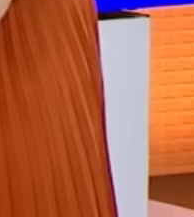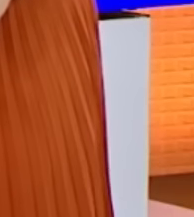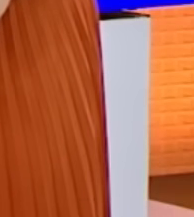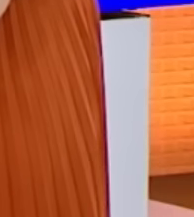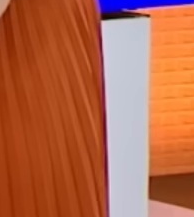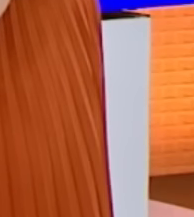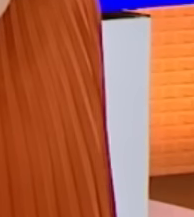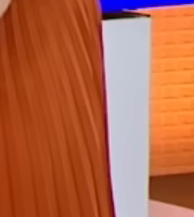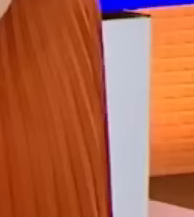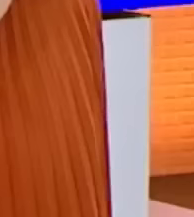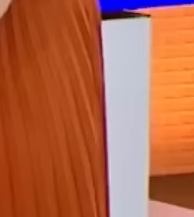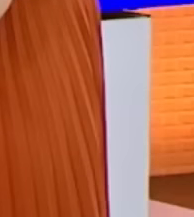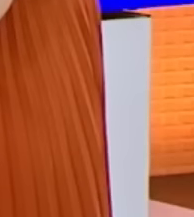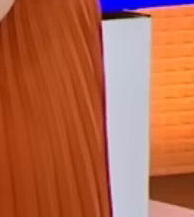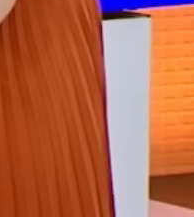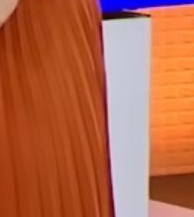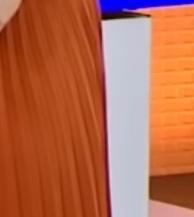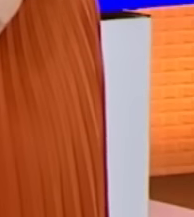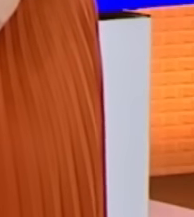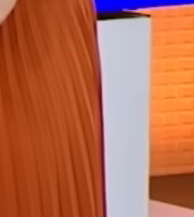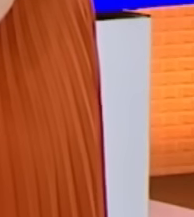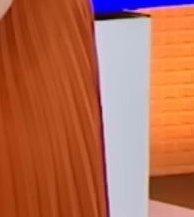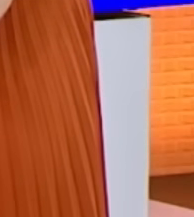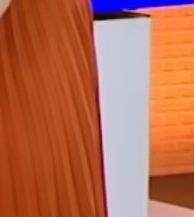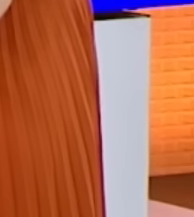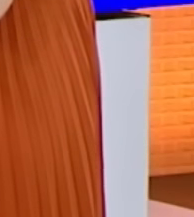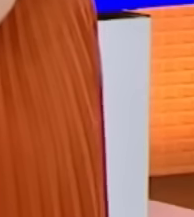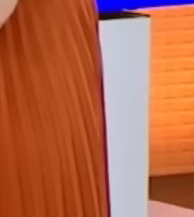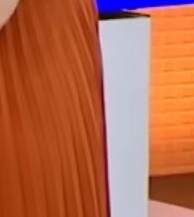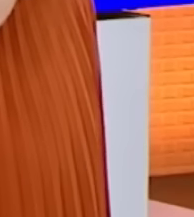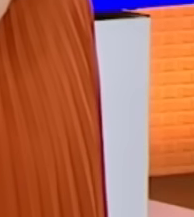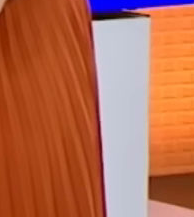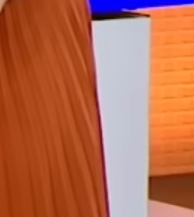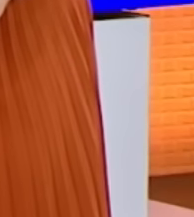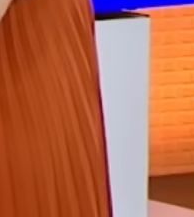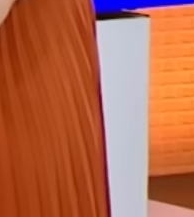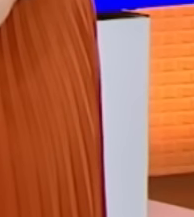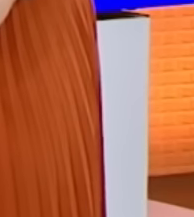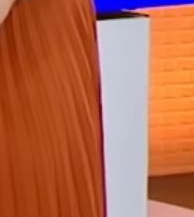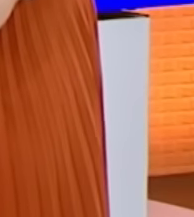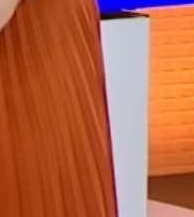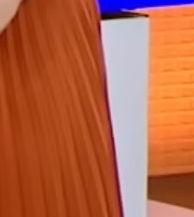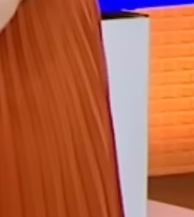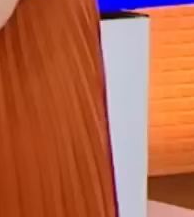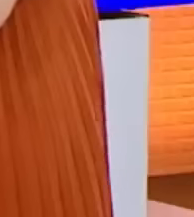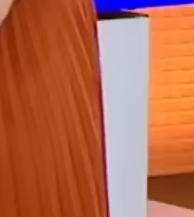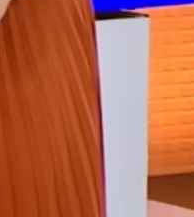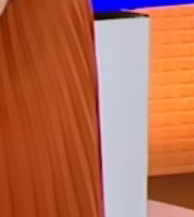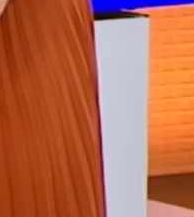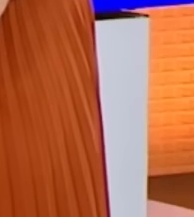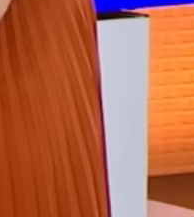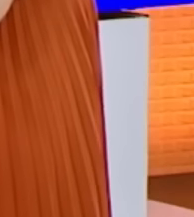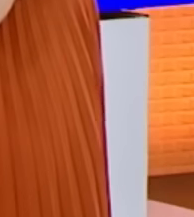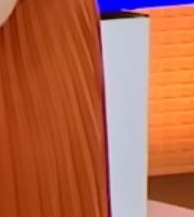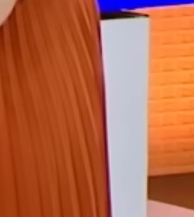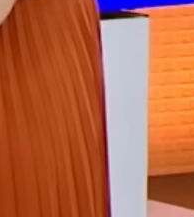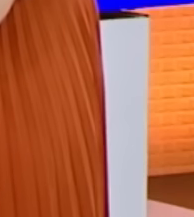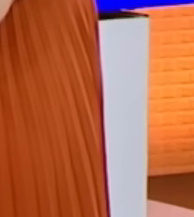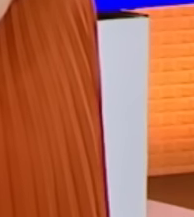para una ka sa mga balita mag-subscribe sa GM integrated news sa YouTube sa mga kapuso abroad subaybayan niyo GMA